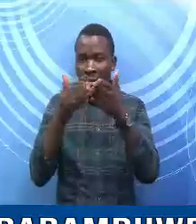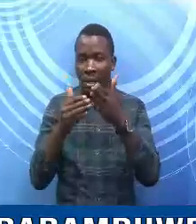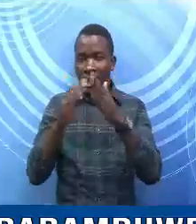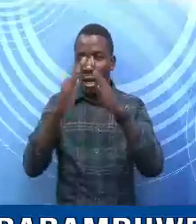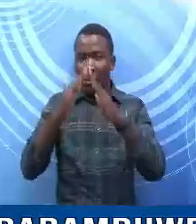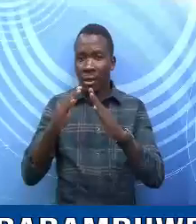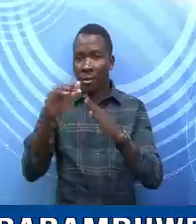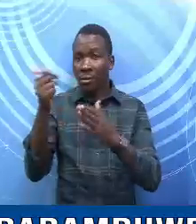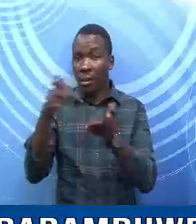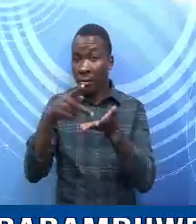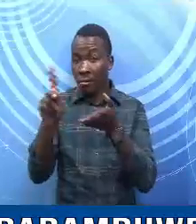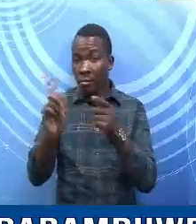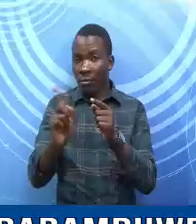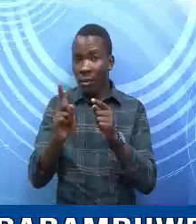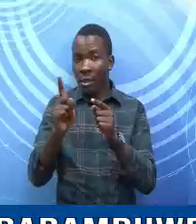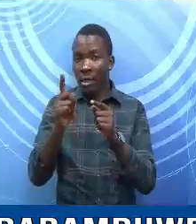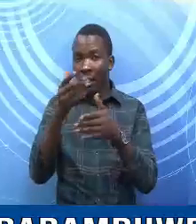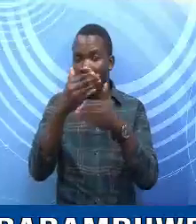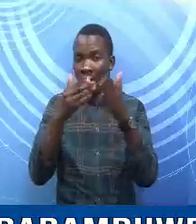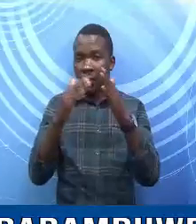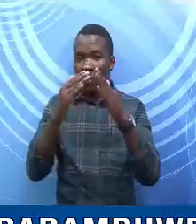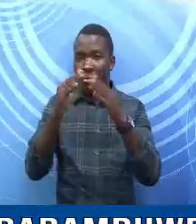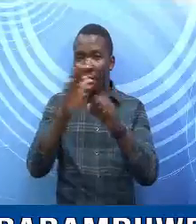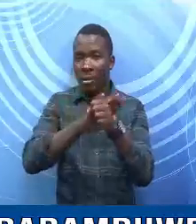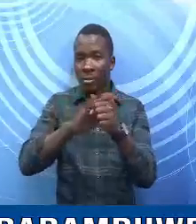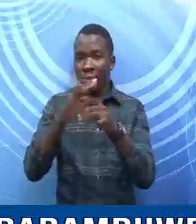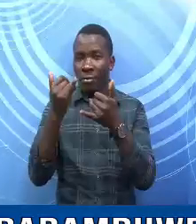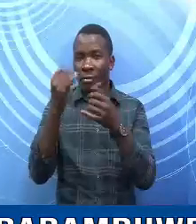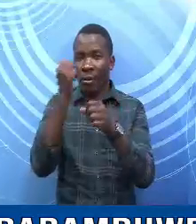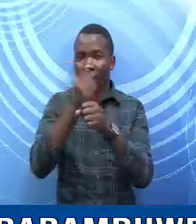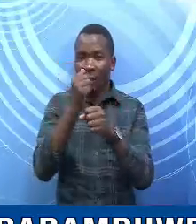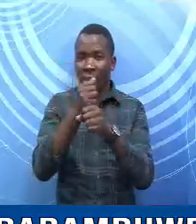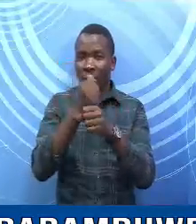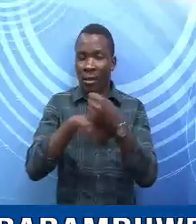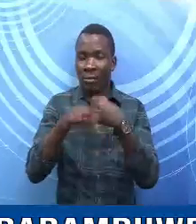baguze, inzu yaruzuye bayikoreyemo ngo imyaka ine ntibaratwishyura.